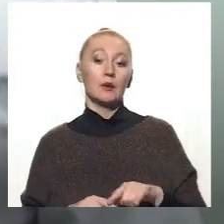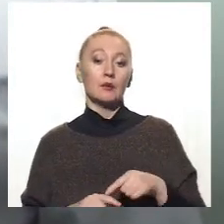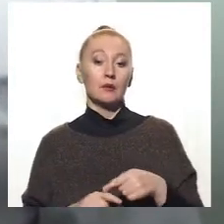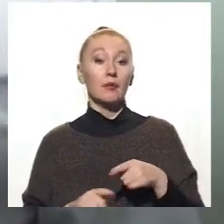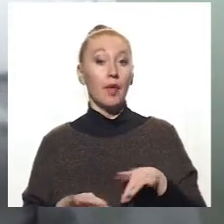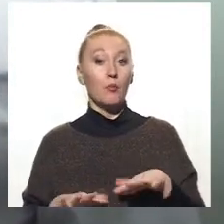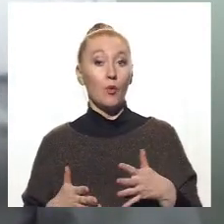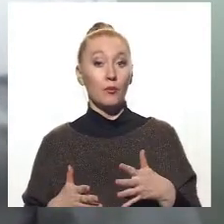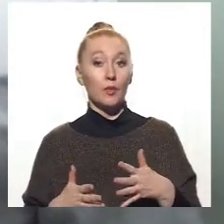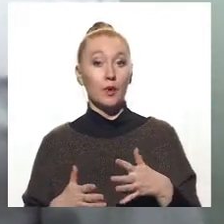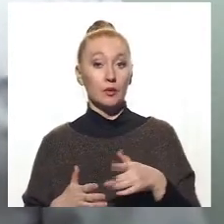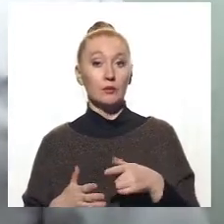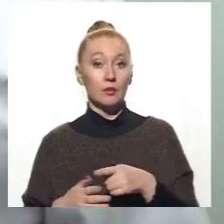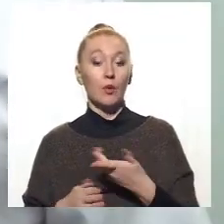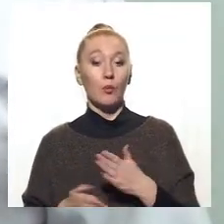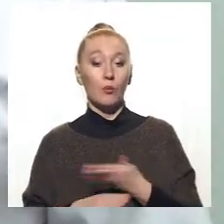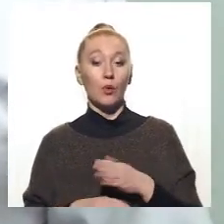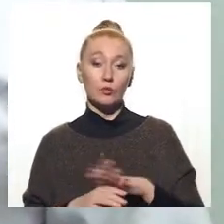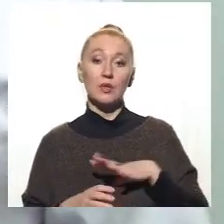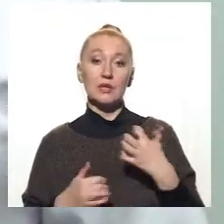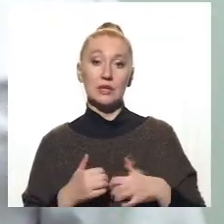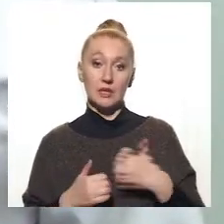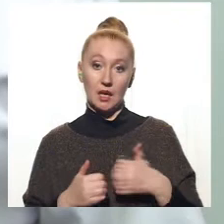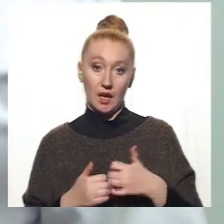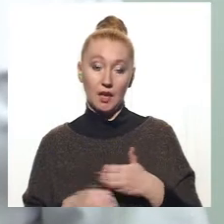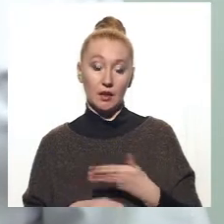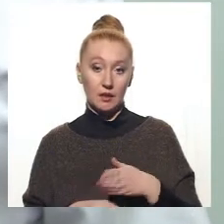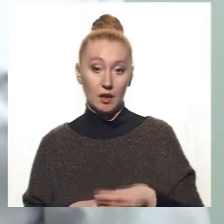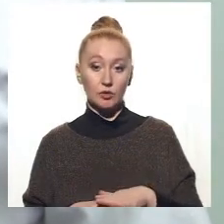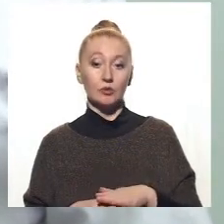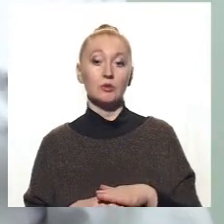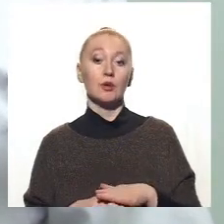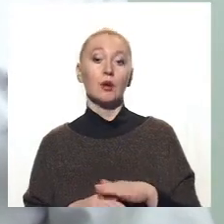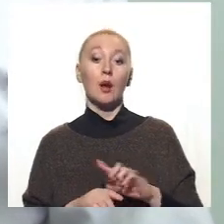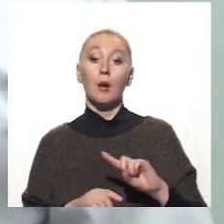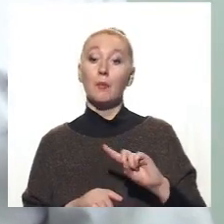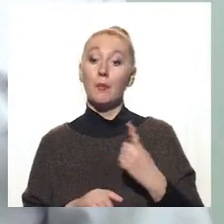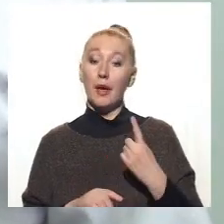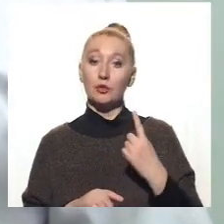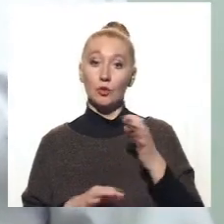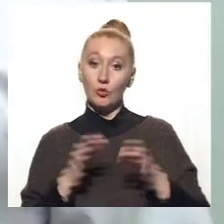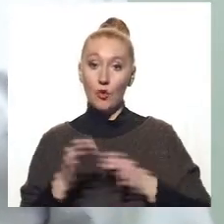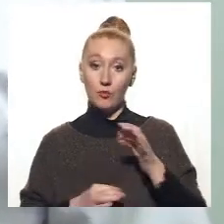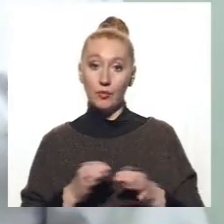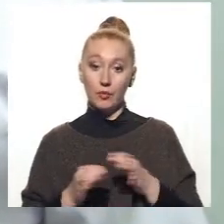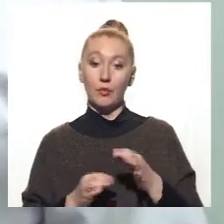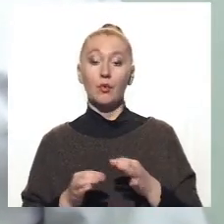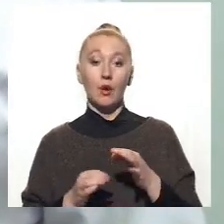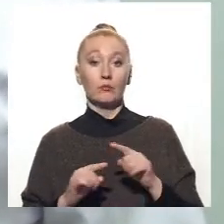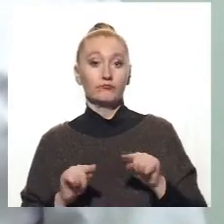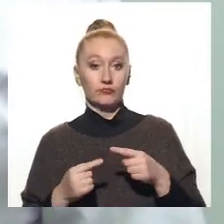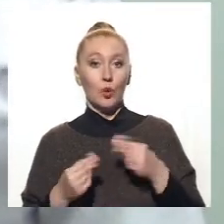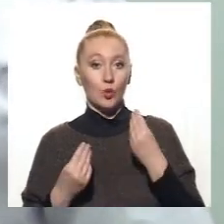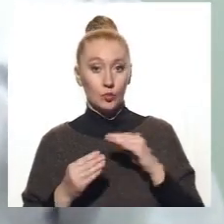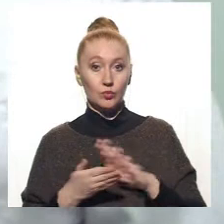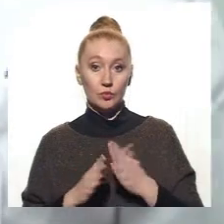момент надходження стан середньої важкості. Протягом першої доби стан трошки